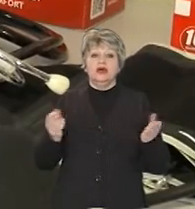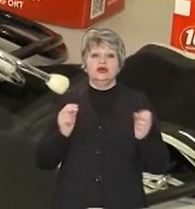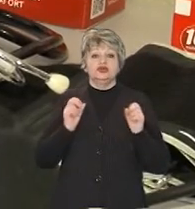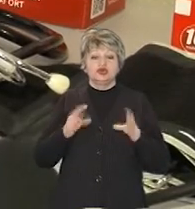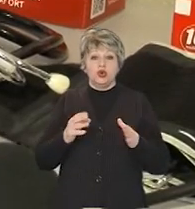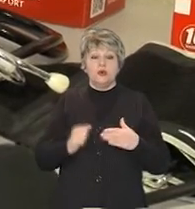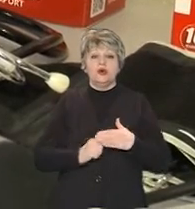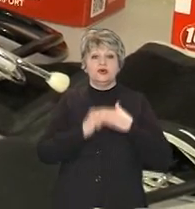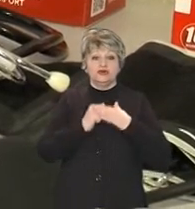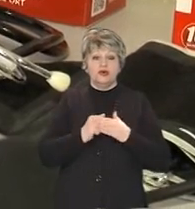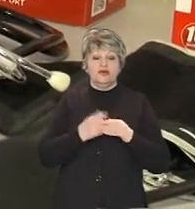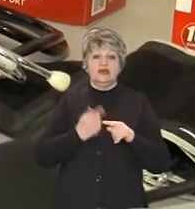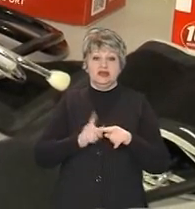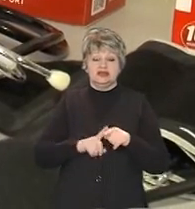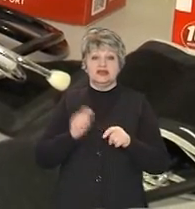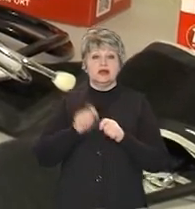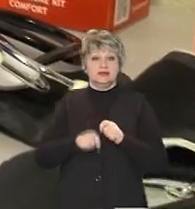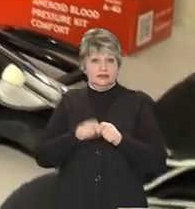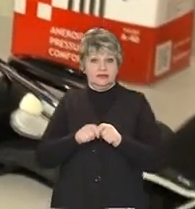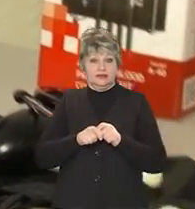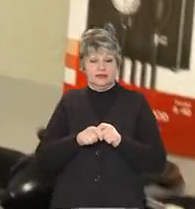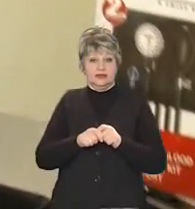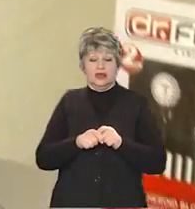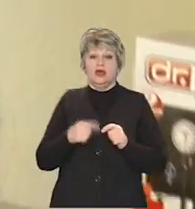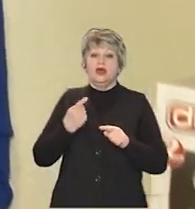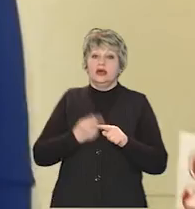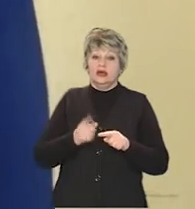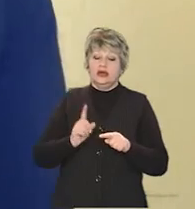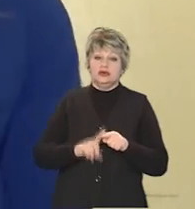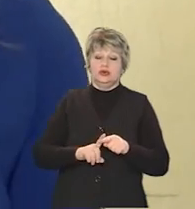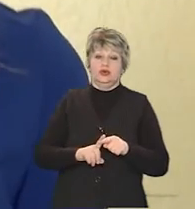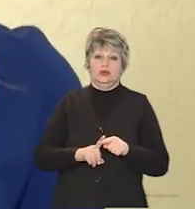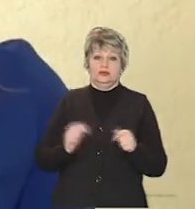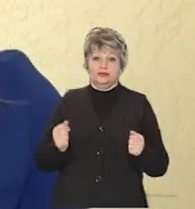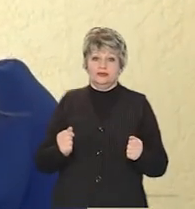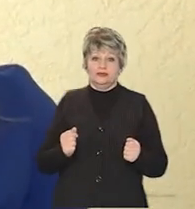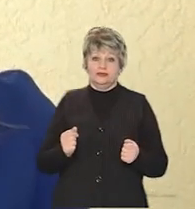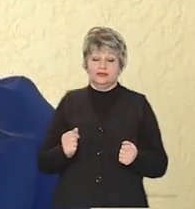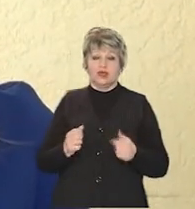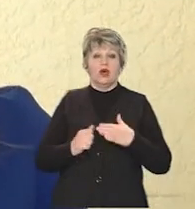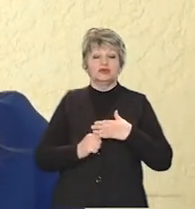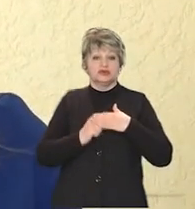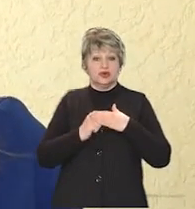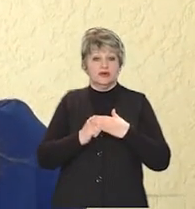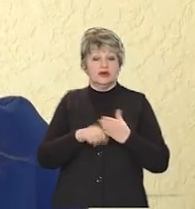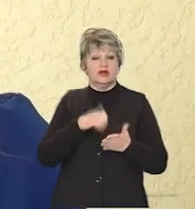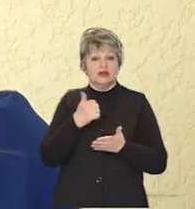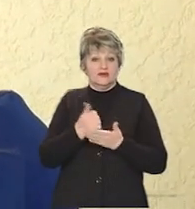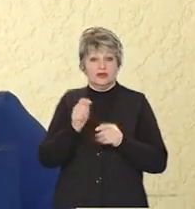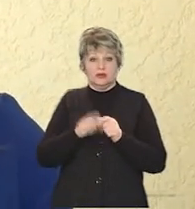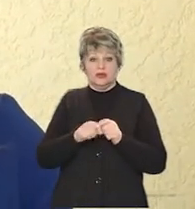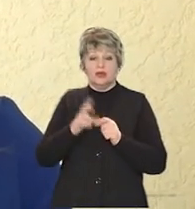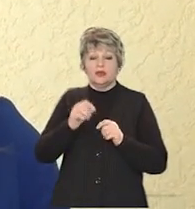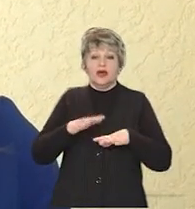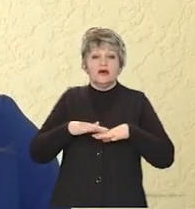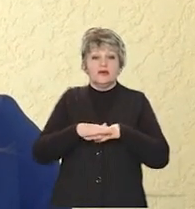основывается данный метод измерения артериального давления? Данный метод измерения артериального давления основывается